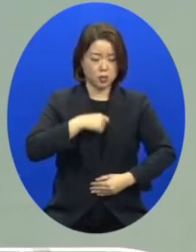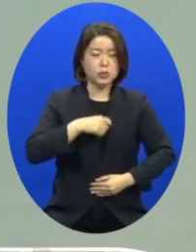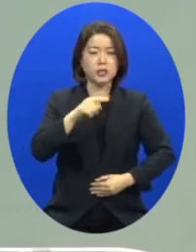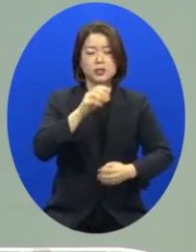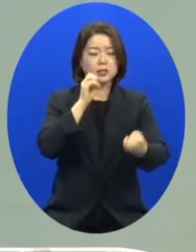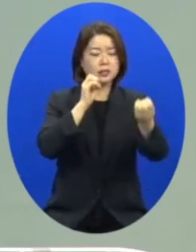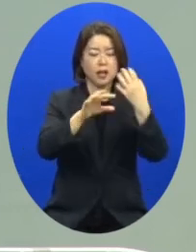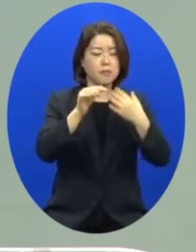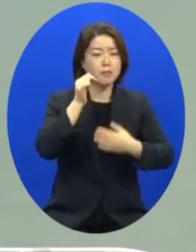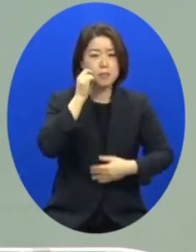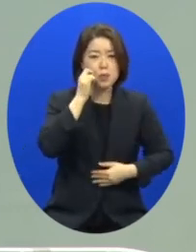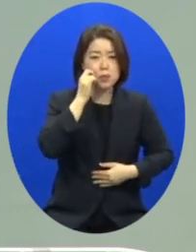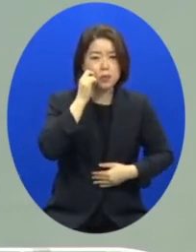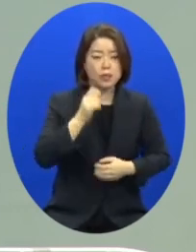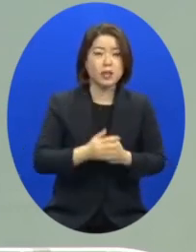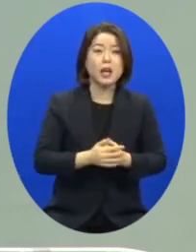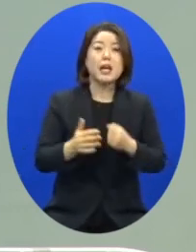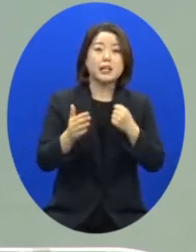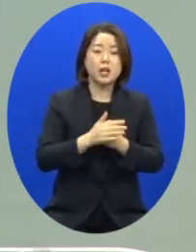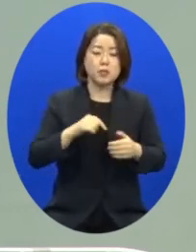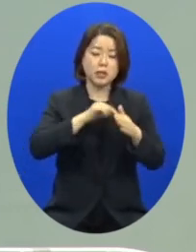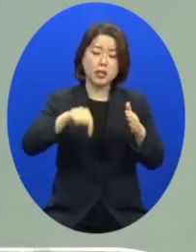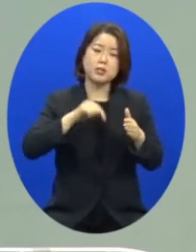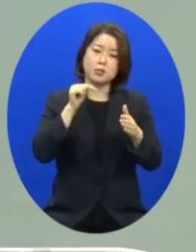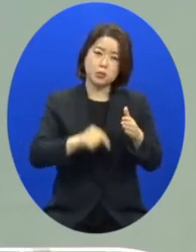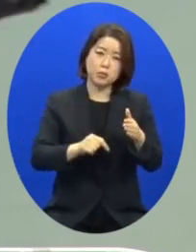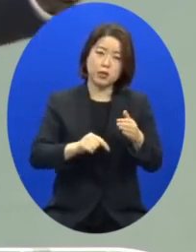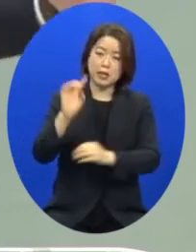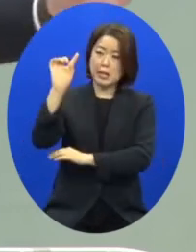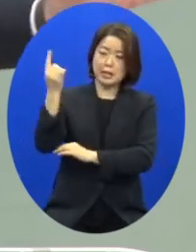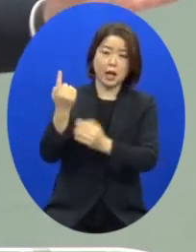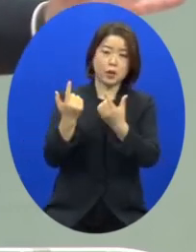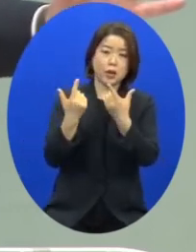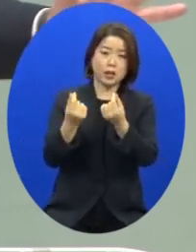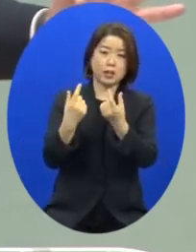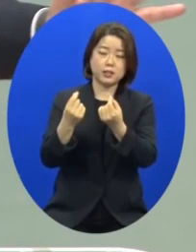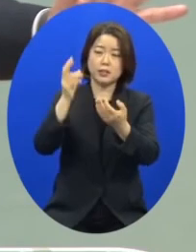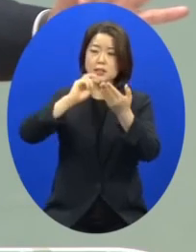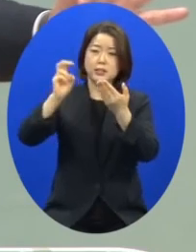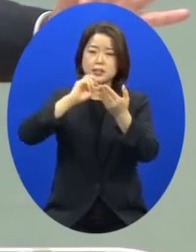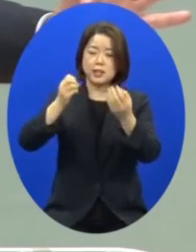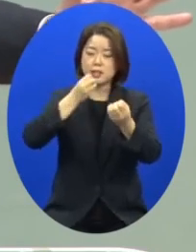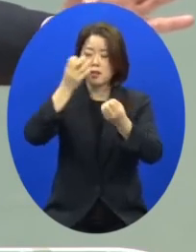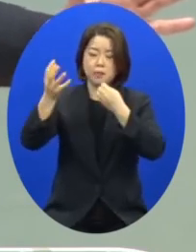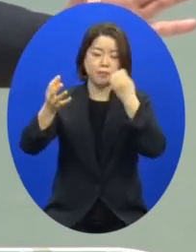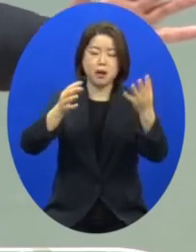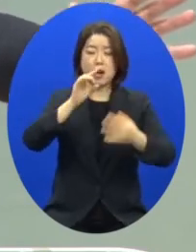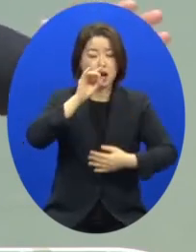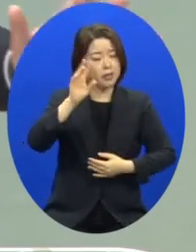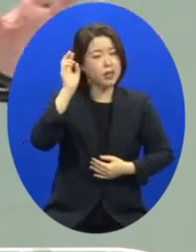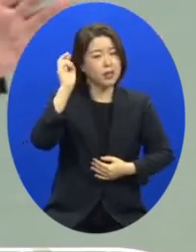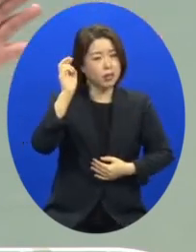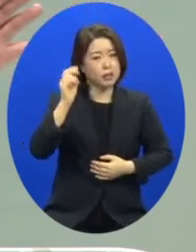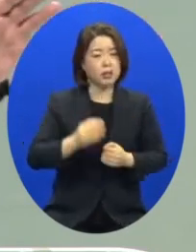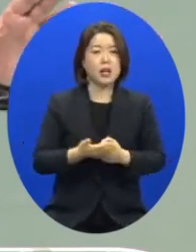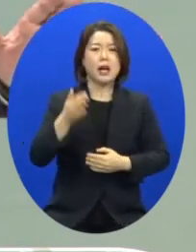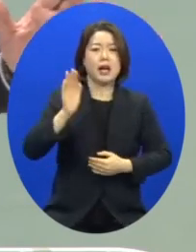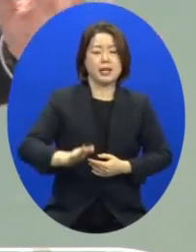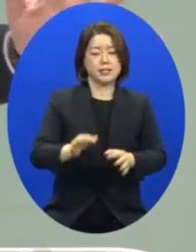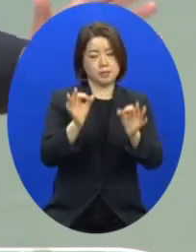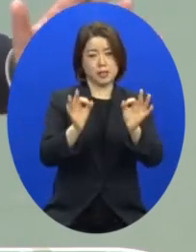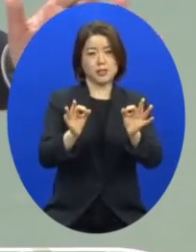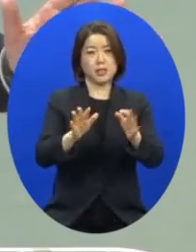할 수가 없습니다 그래서 제 속에서는 달과 같은 찬양이 터지지 않는 모양입니다 이제는 진짜